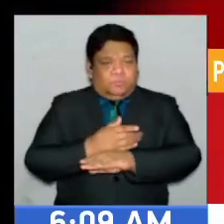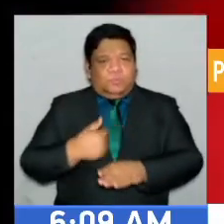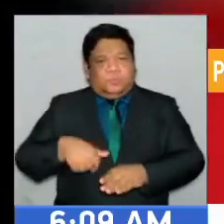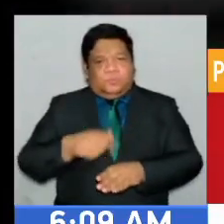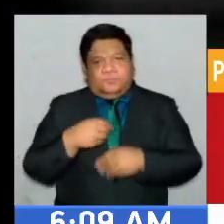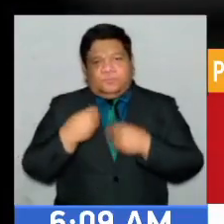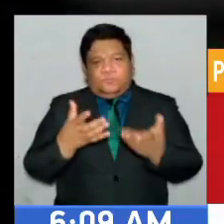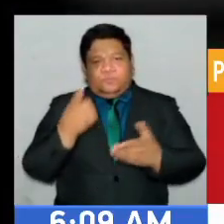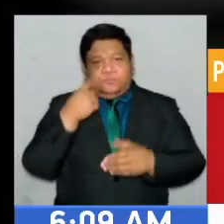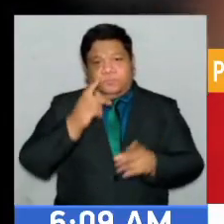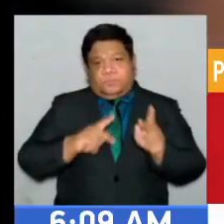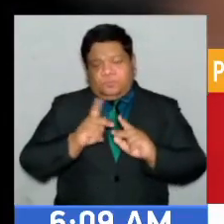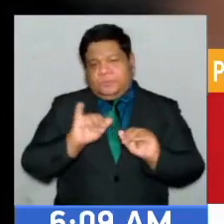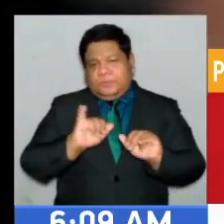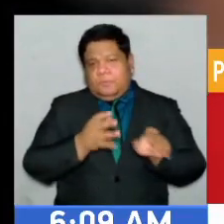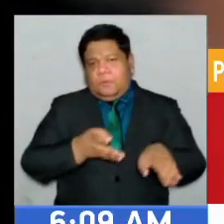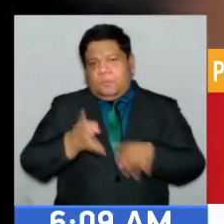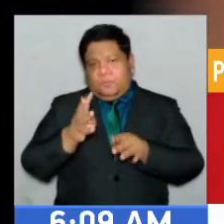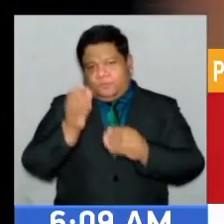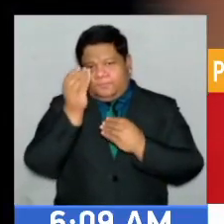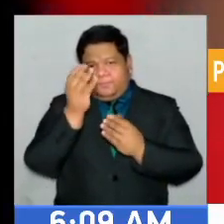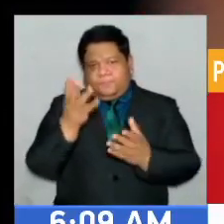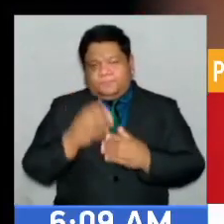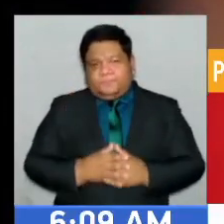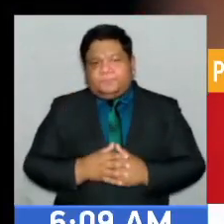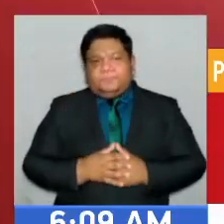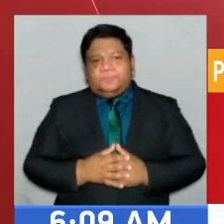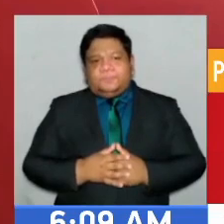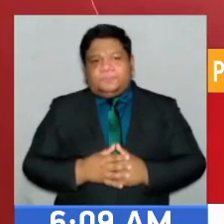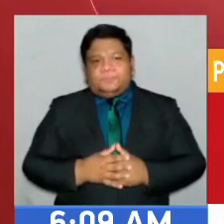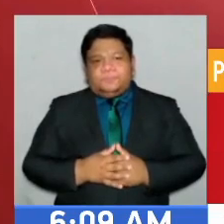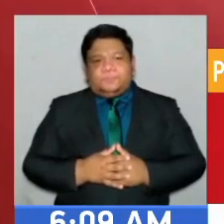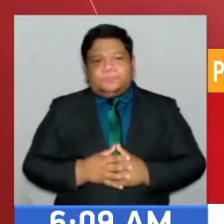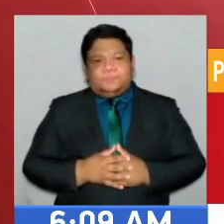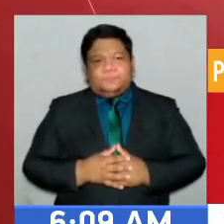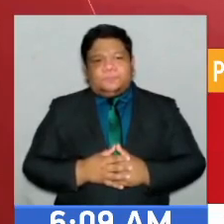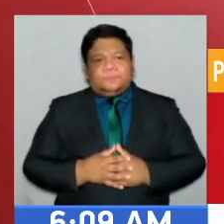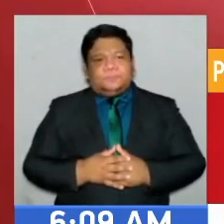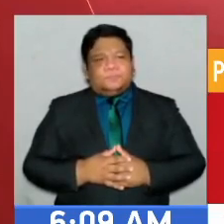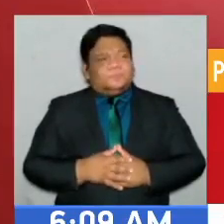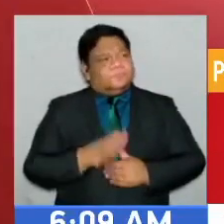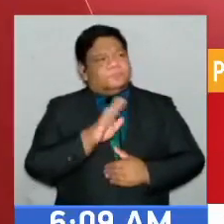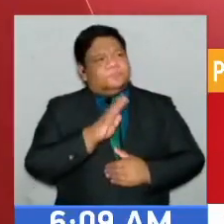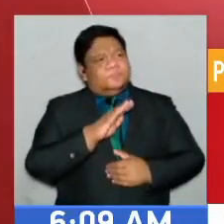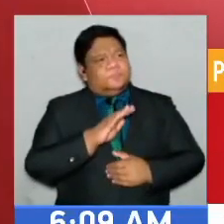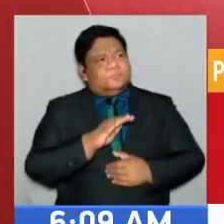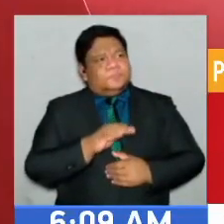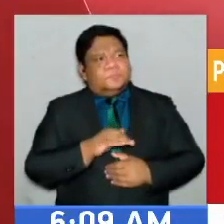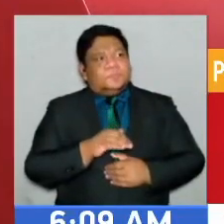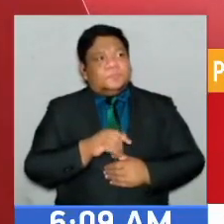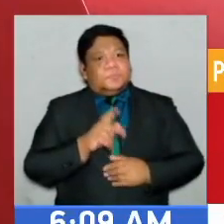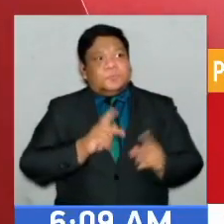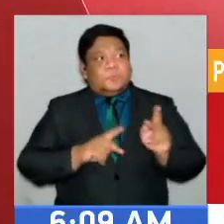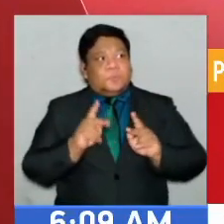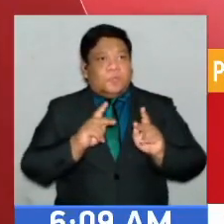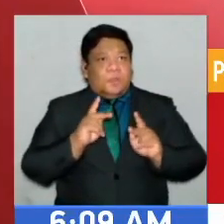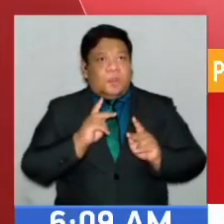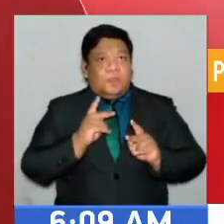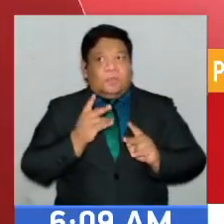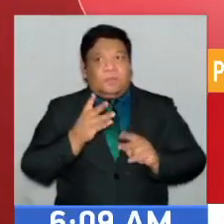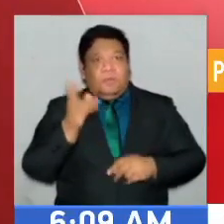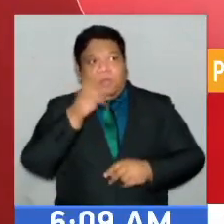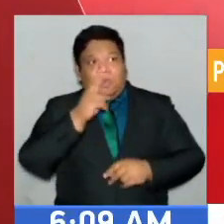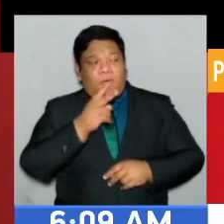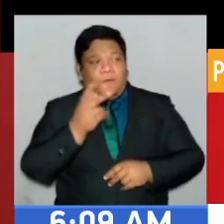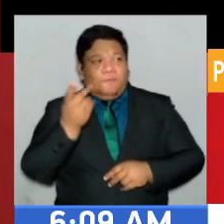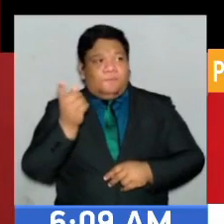natin yan dun sa TikTok account. Anong seguridad para hindi mapeke ang tao? Ito po, secure